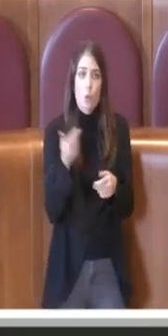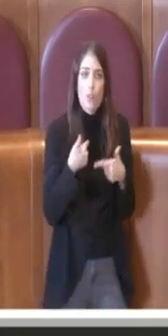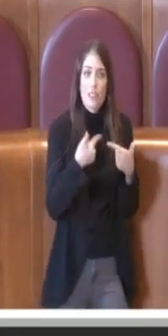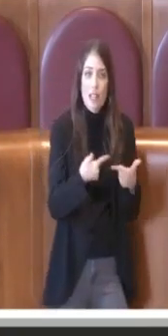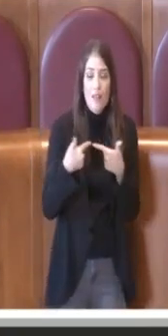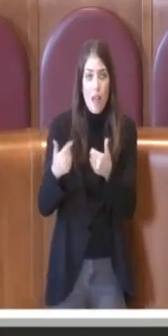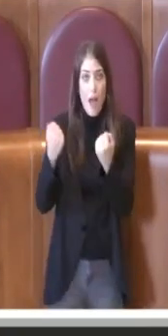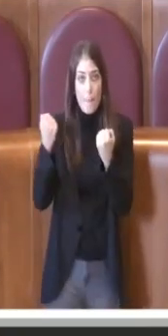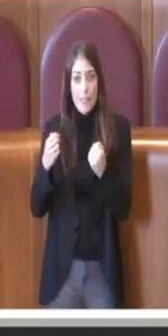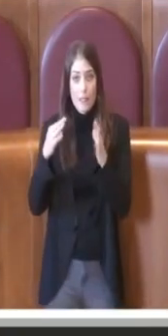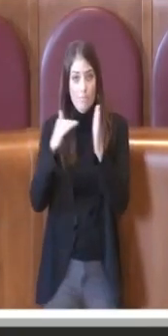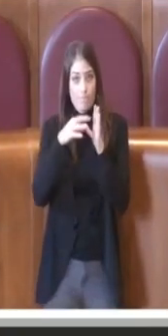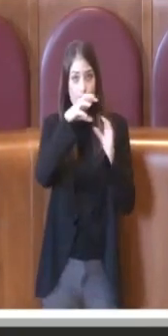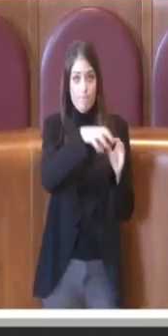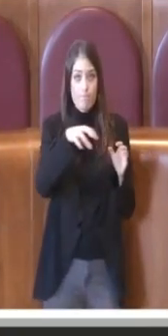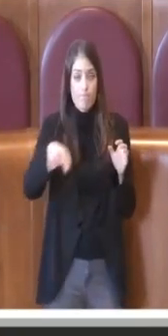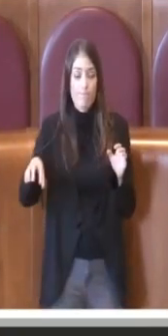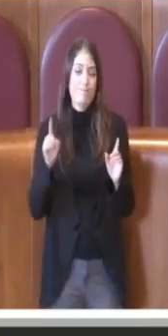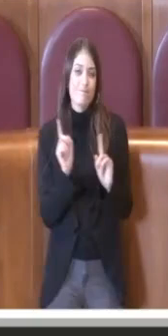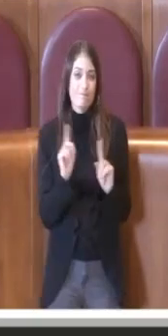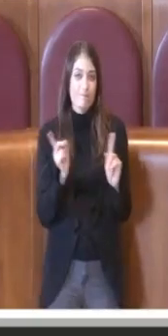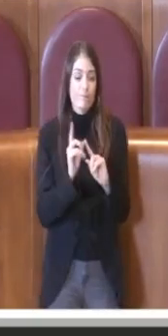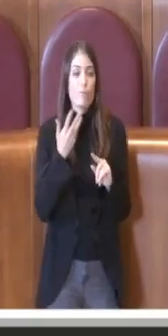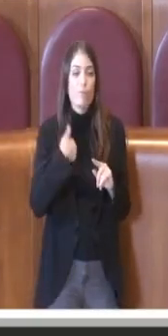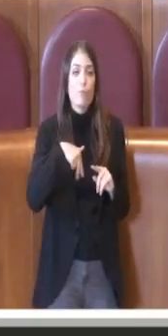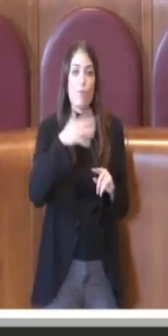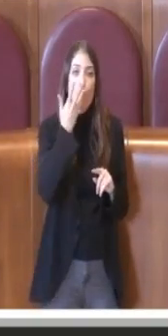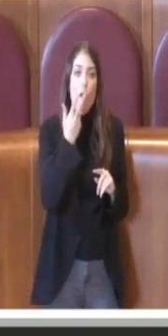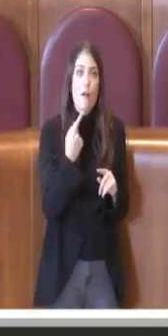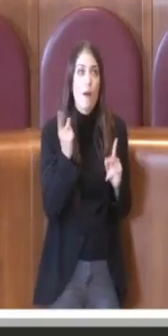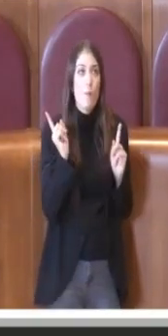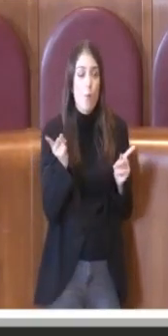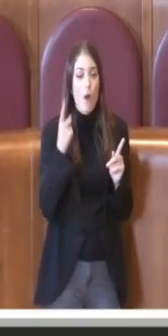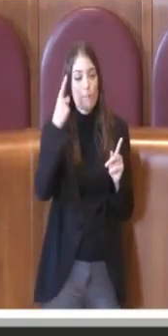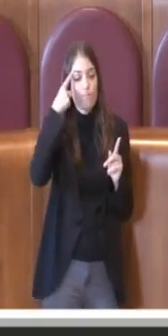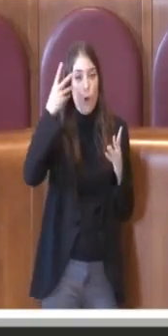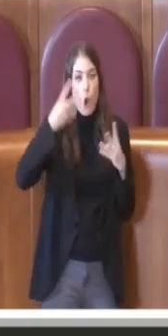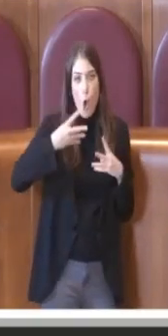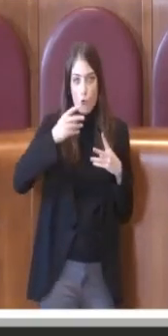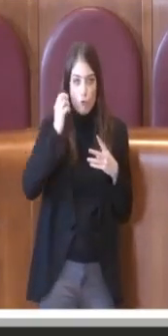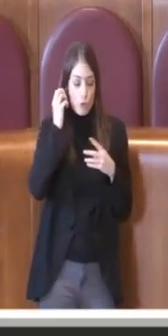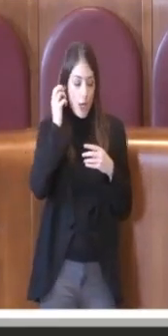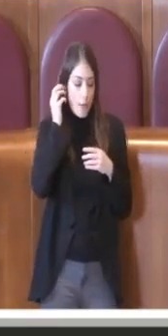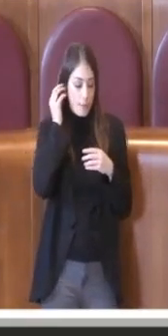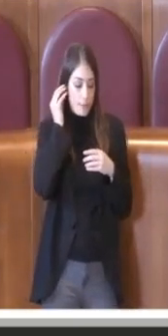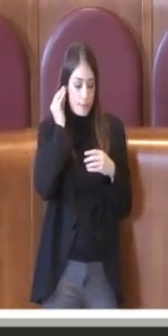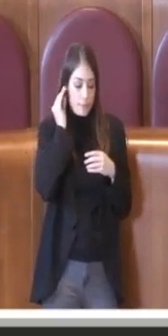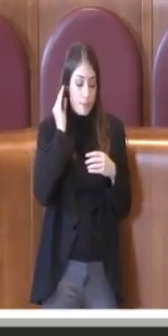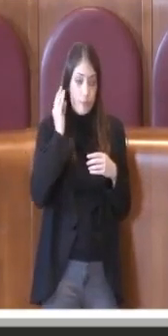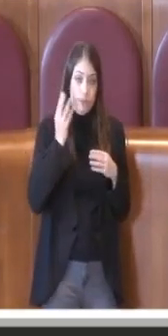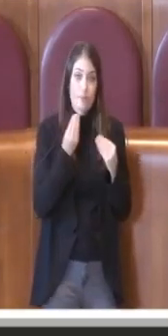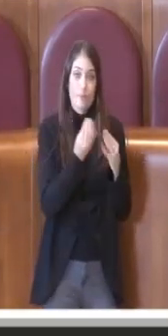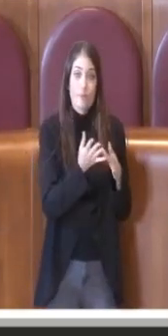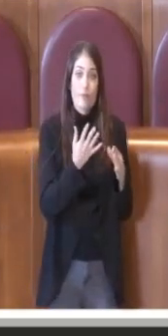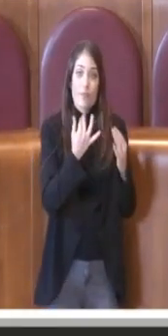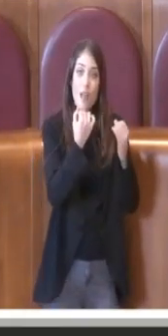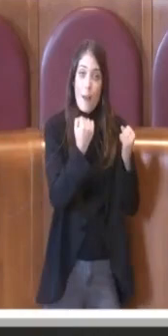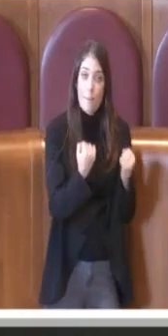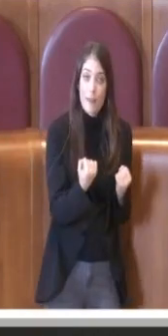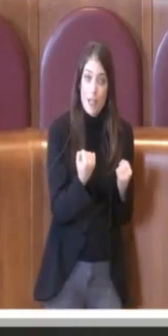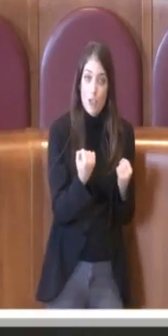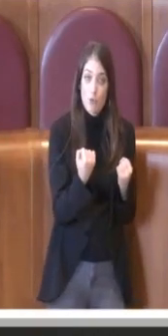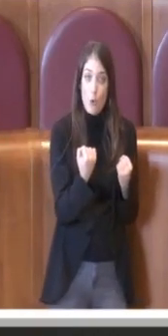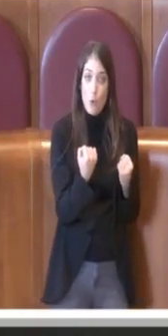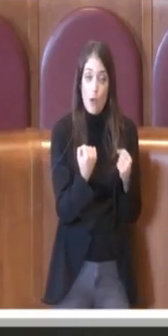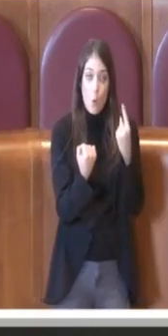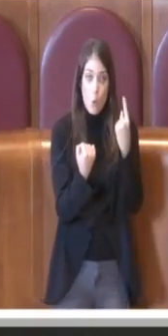dai campi, ma prevedevamo con logicità di dare un'abitazione